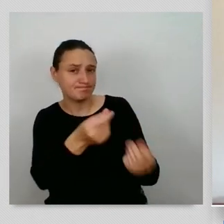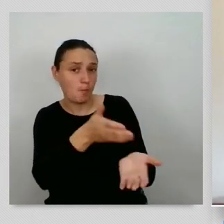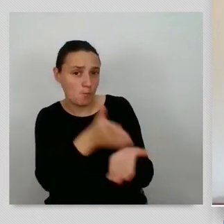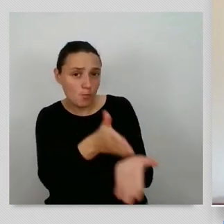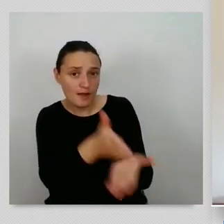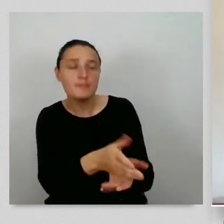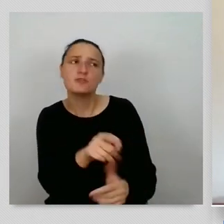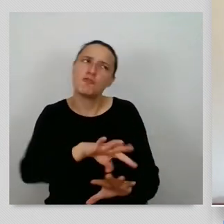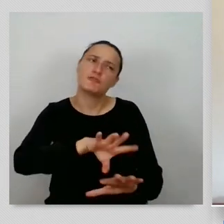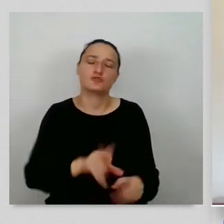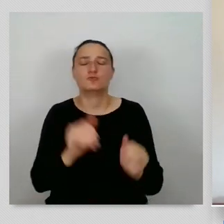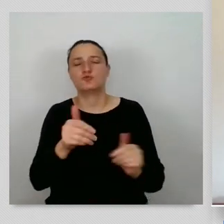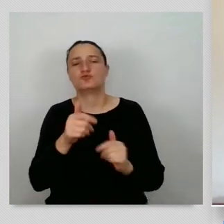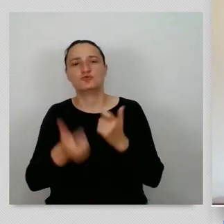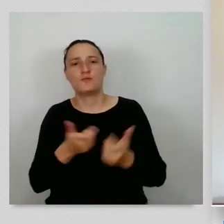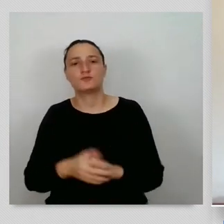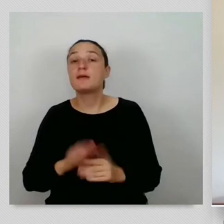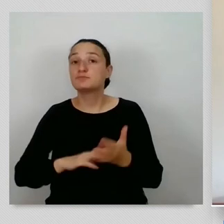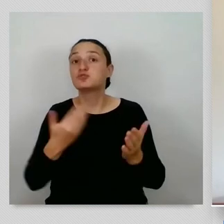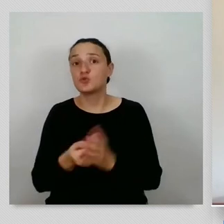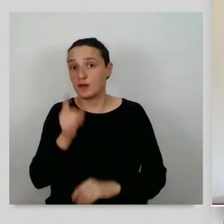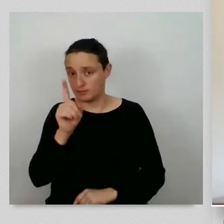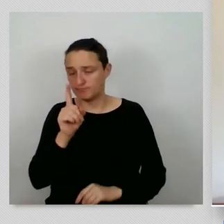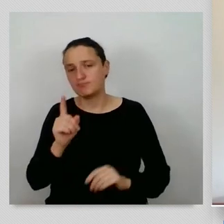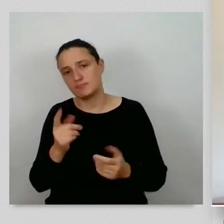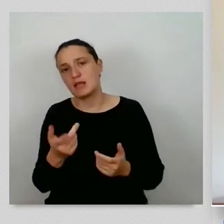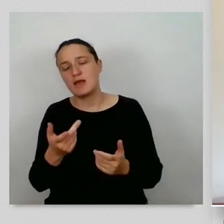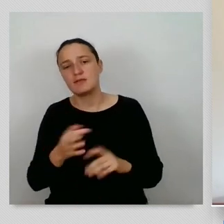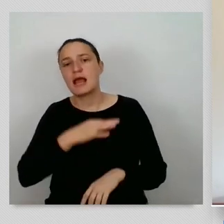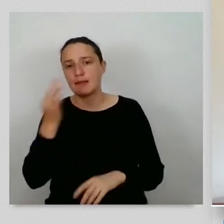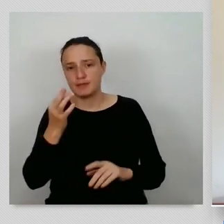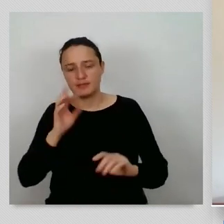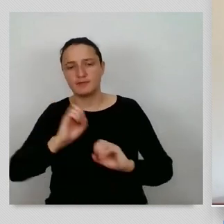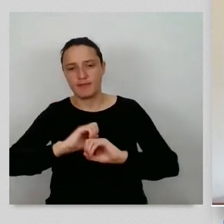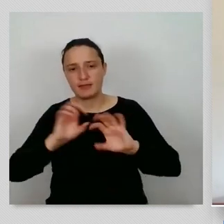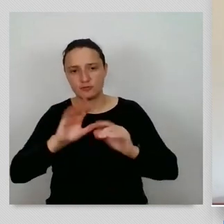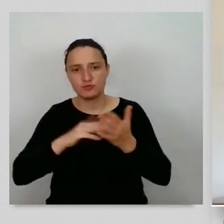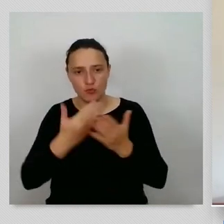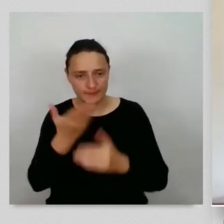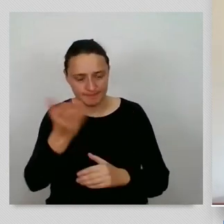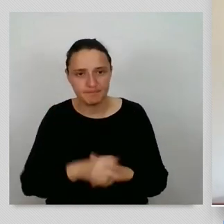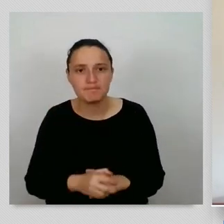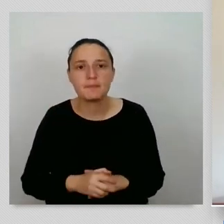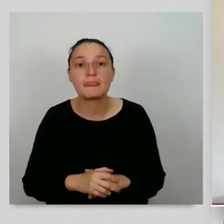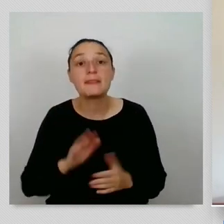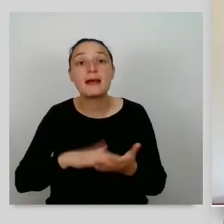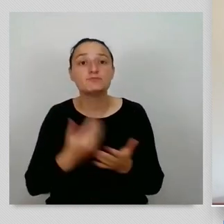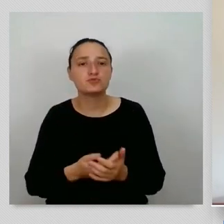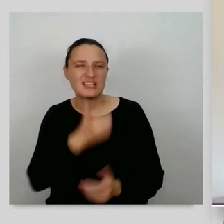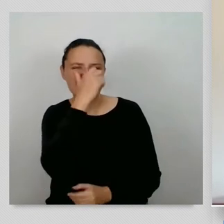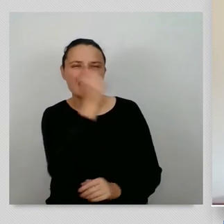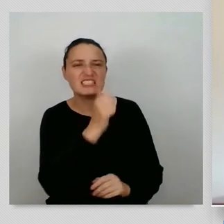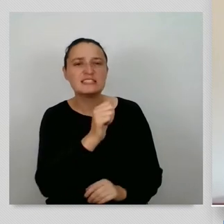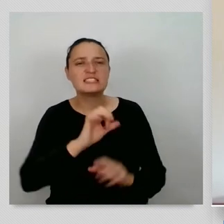zrobienia. I tutaj podam przykład, bo oczywiście najlepiej jest tłumaczyć to na przykładach. Na przykład walka ze smogiem. Bardzo dużo o